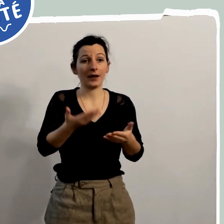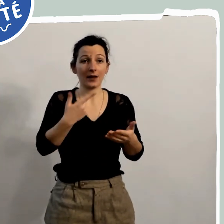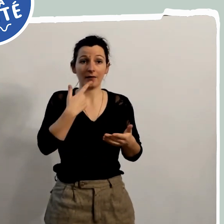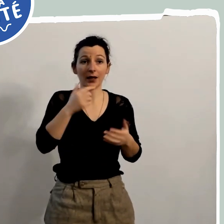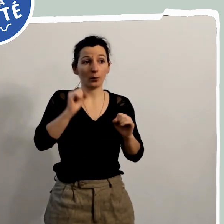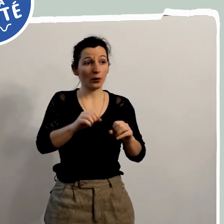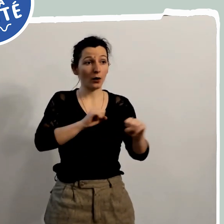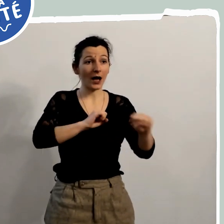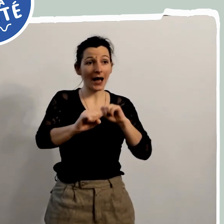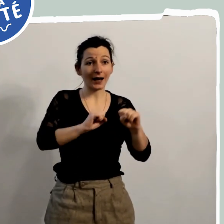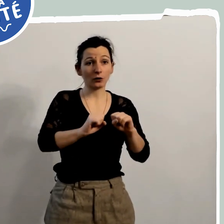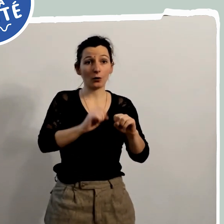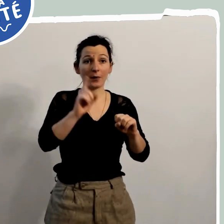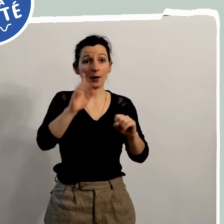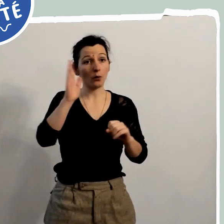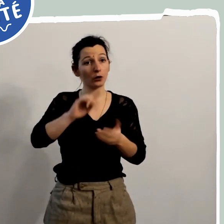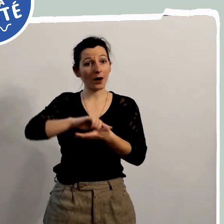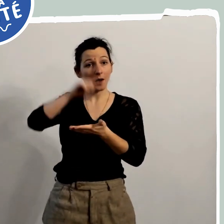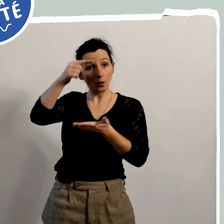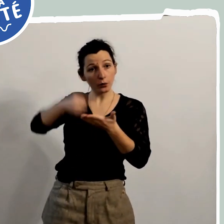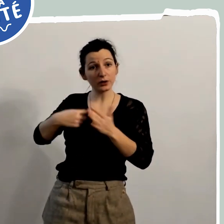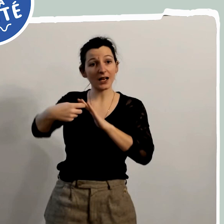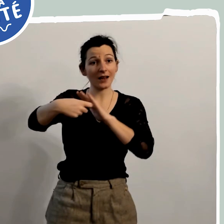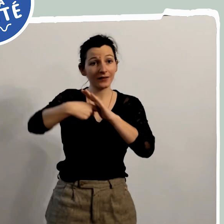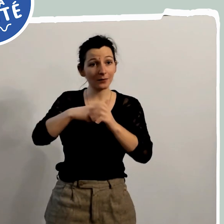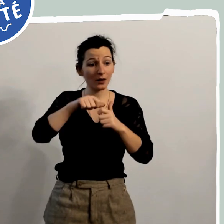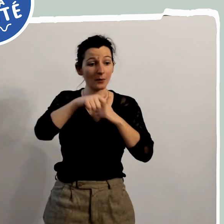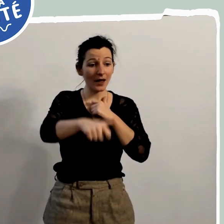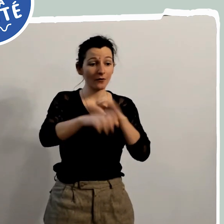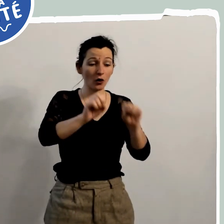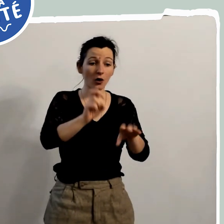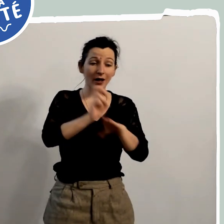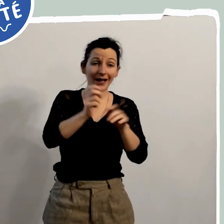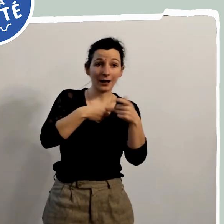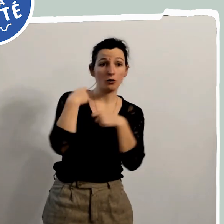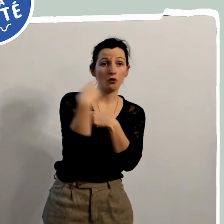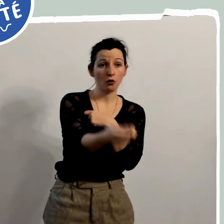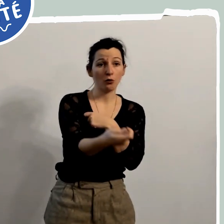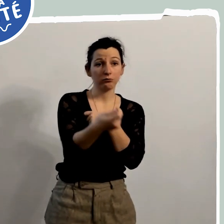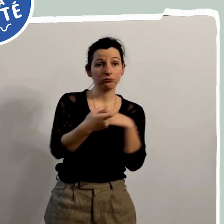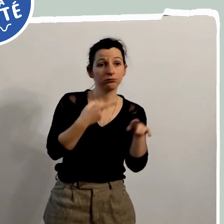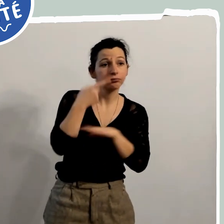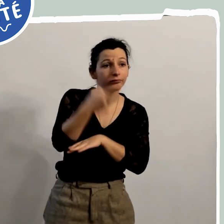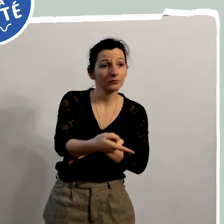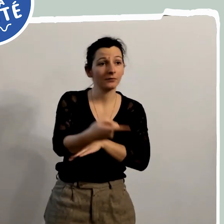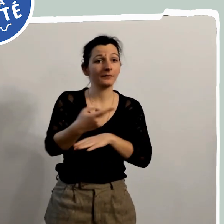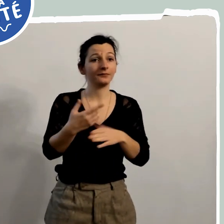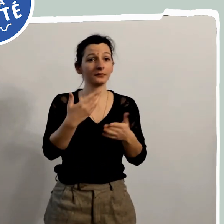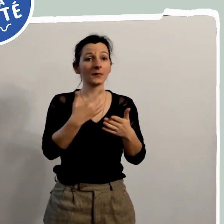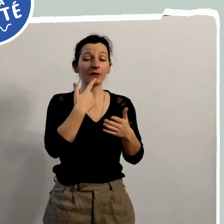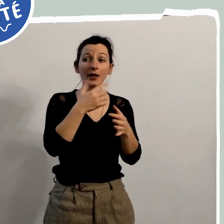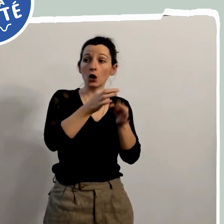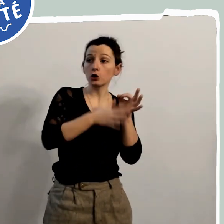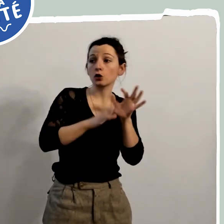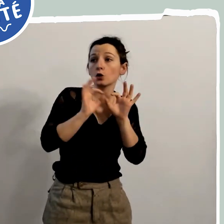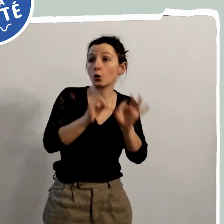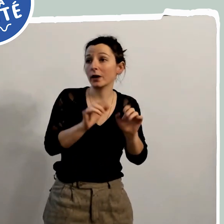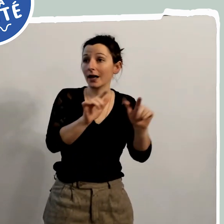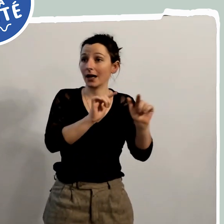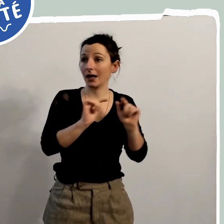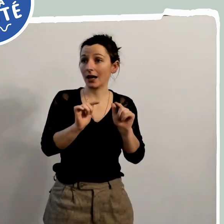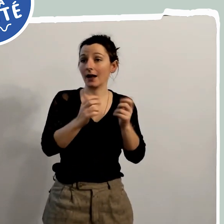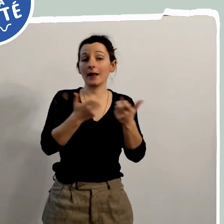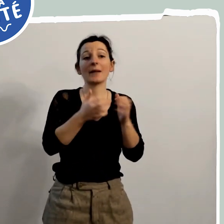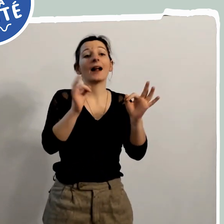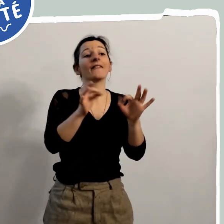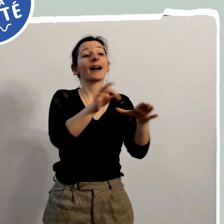trouver l'argent. Et ensuite, il faut que ça perdure. Donc, il y a des solutions. Et en plus, la trousse